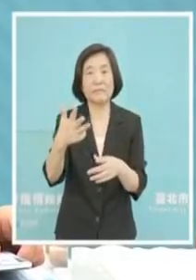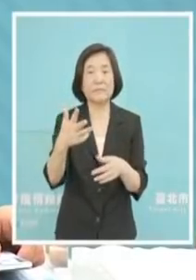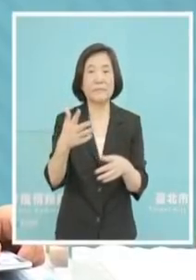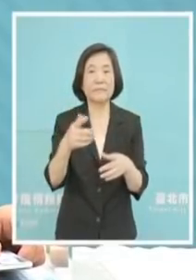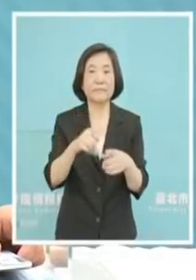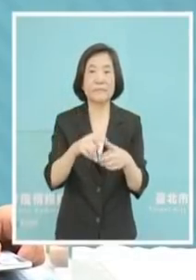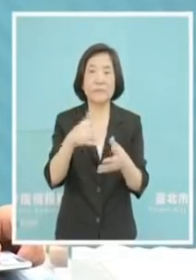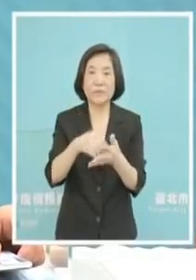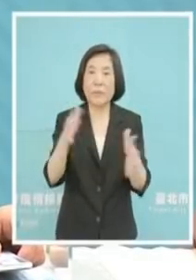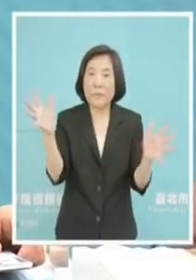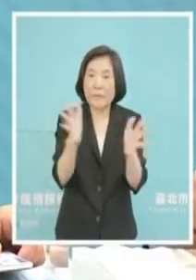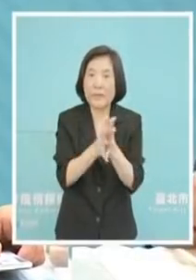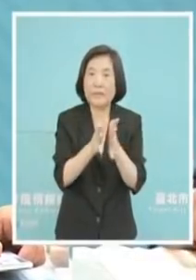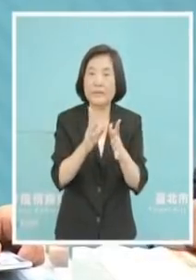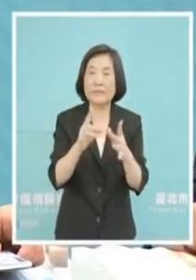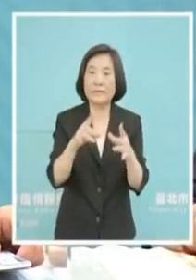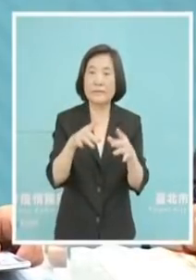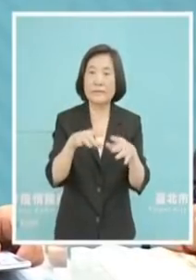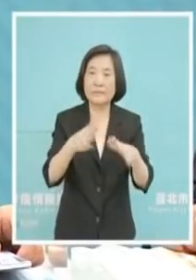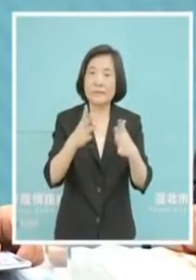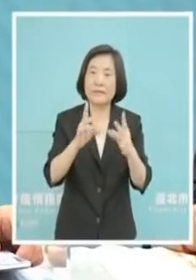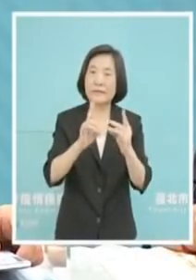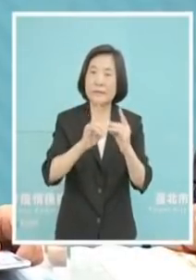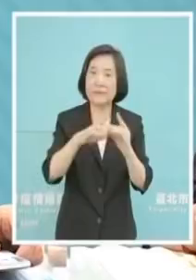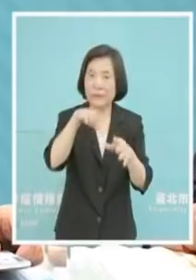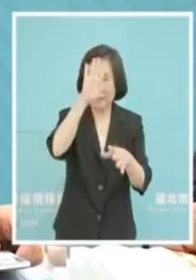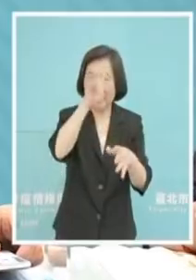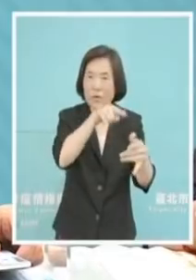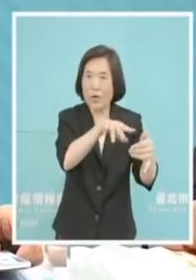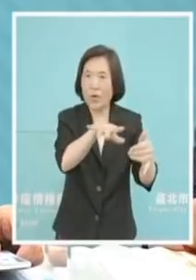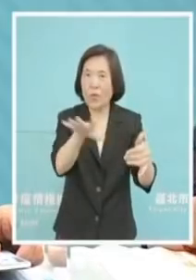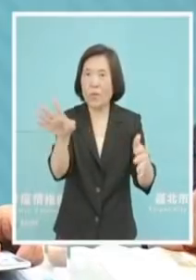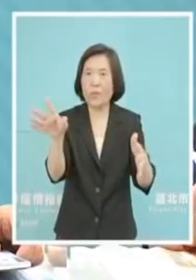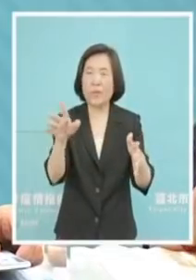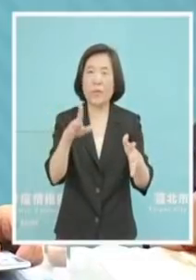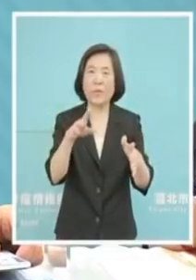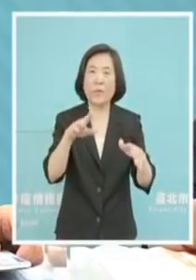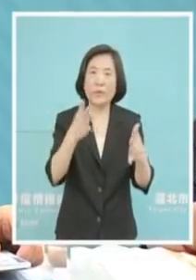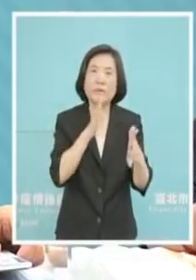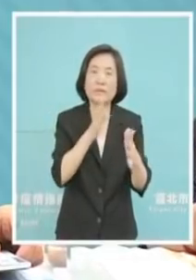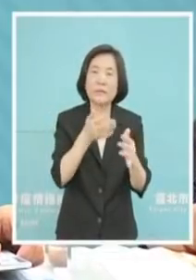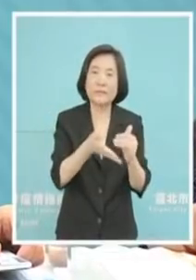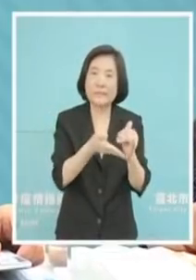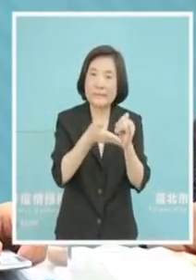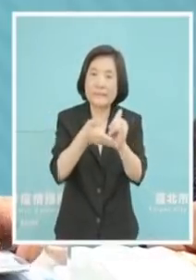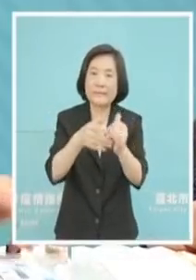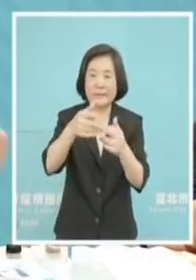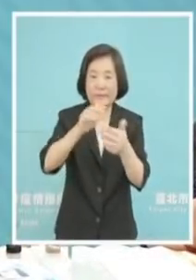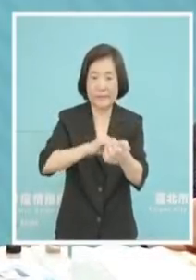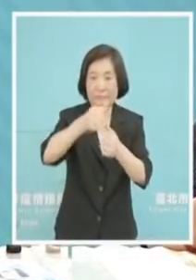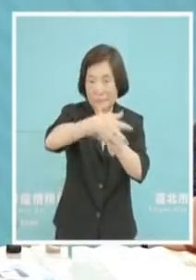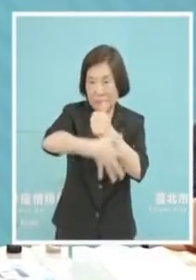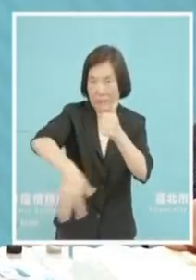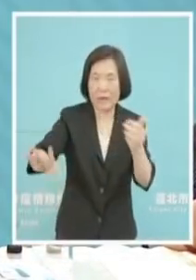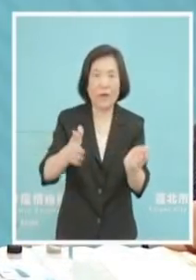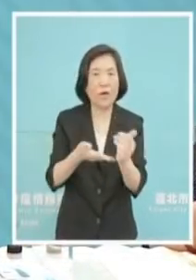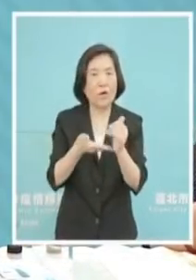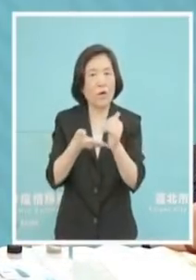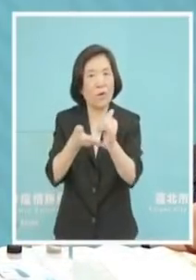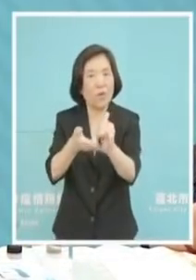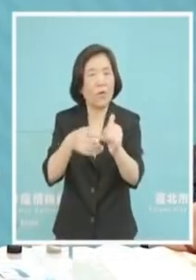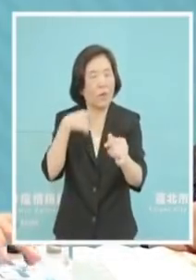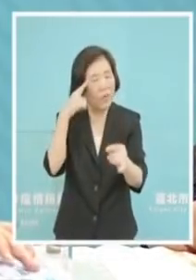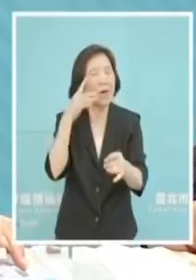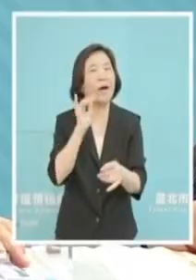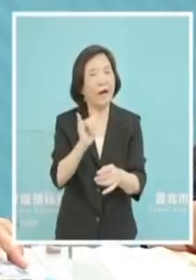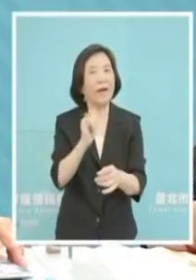D 啦，那个什么，那个莫德纳跟 B N T 全部药证都齐了，等在那边EUA 就等着他了。 嗯， 你进来，只要进来就可以